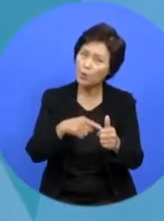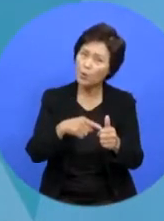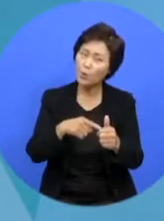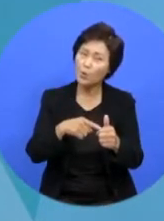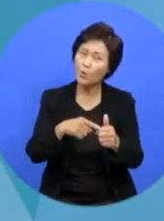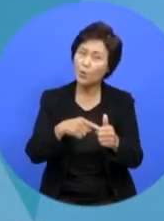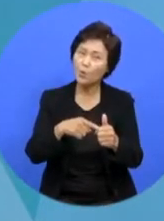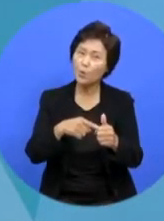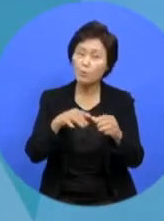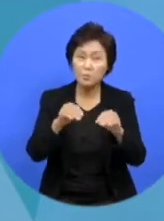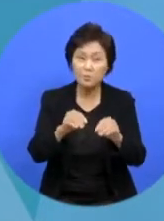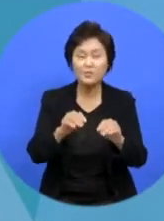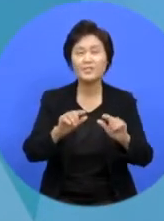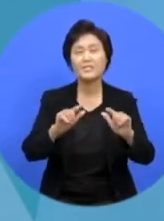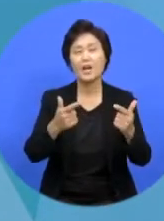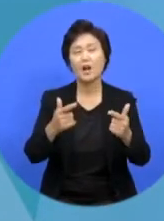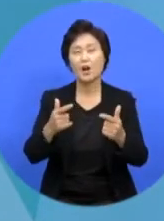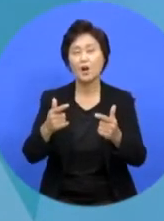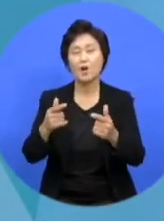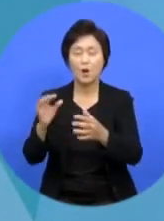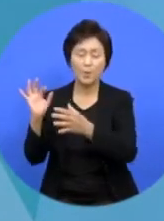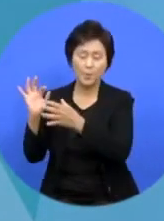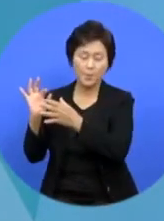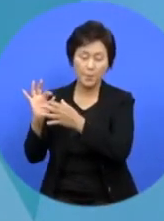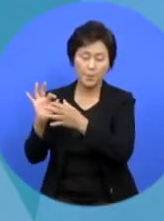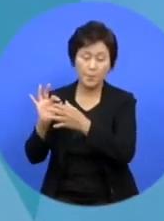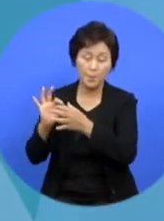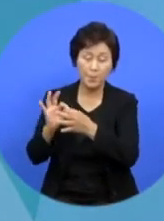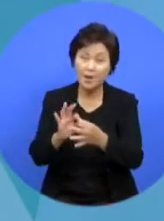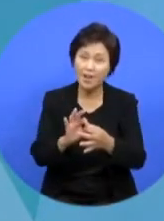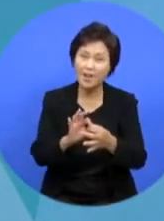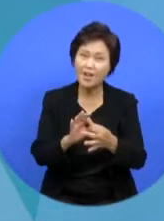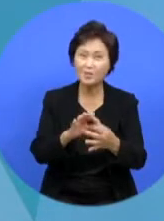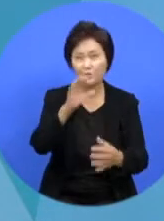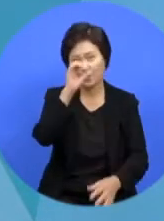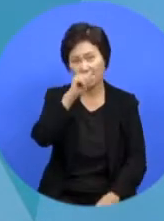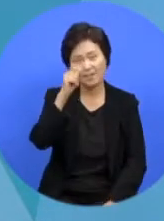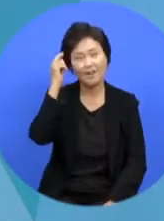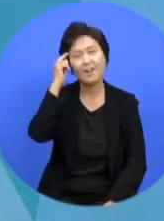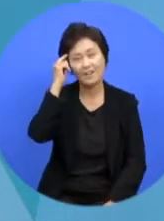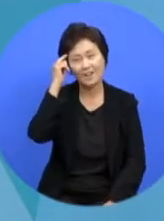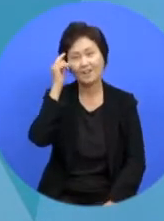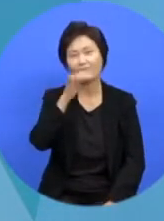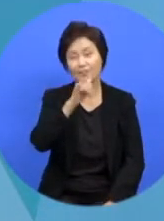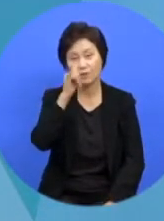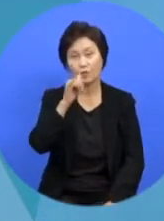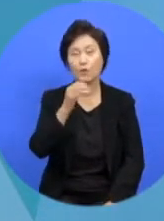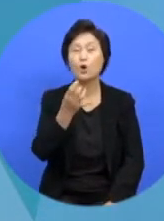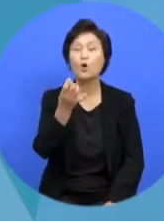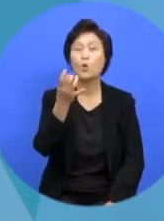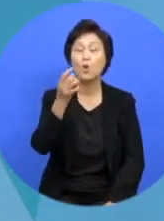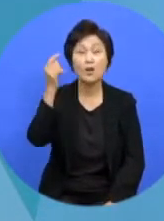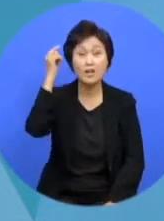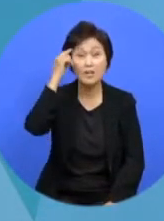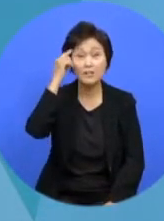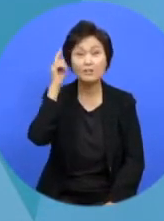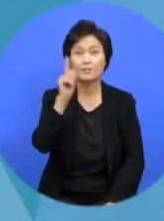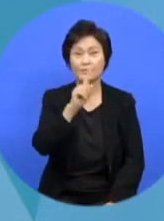않고 계속적으로 좀 됐으면 좋겠다 생각을 가지고 제가 원래 가졌던 생각은 이제